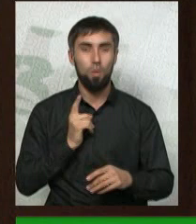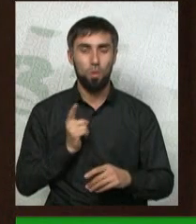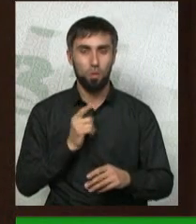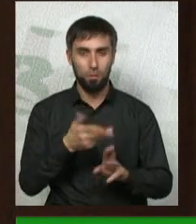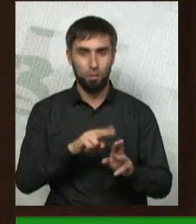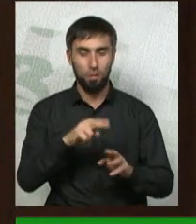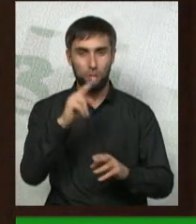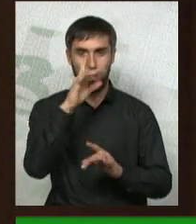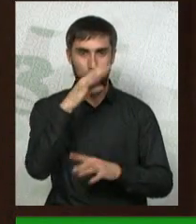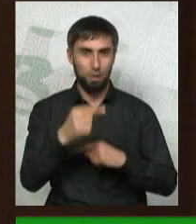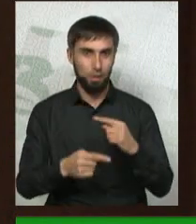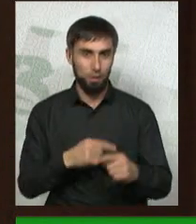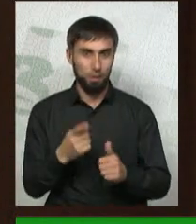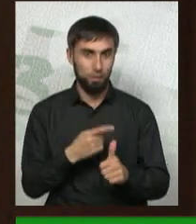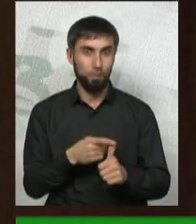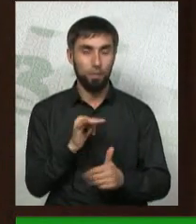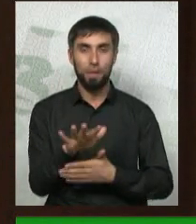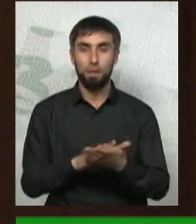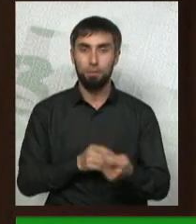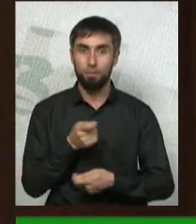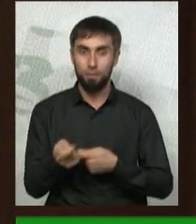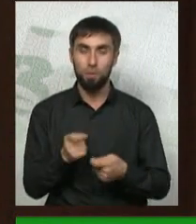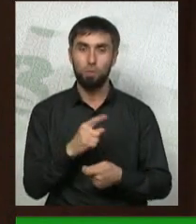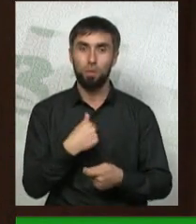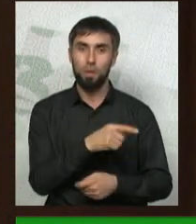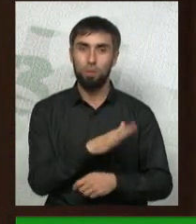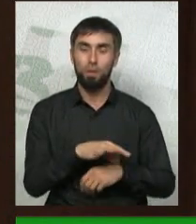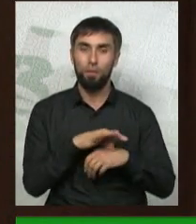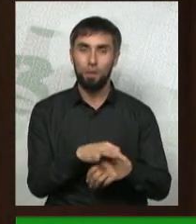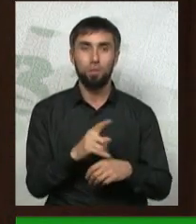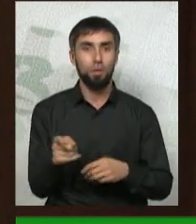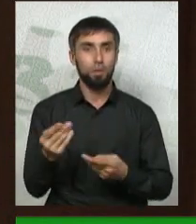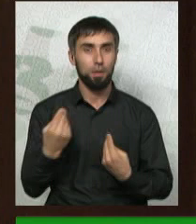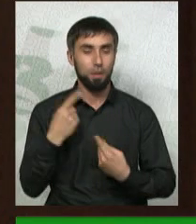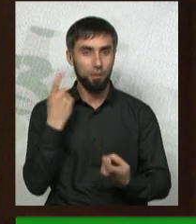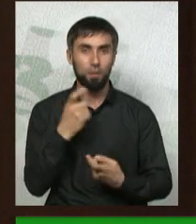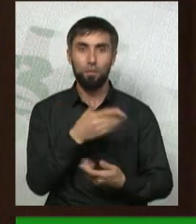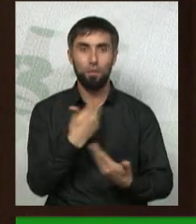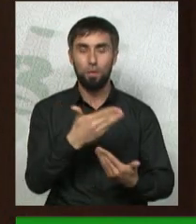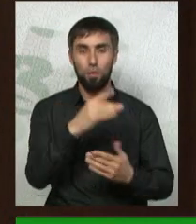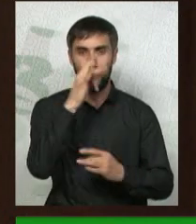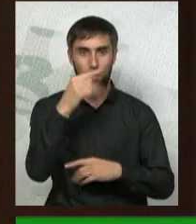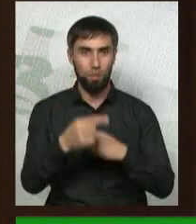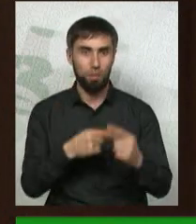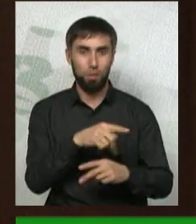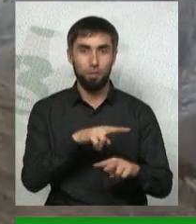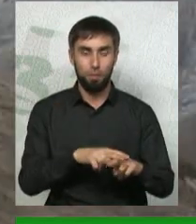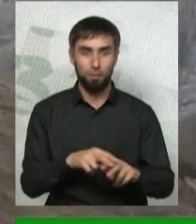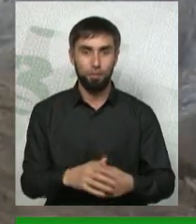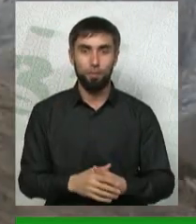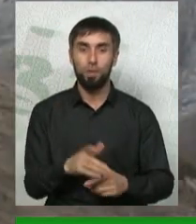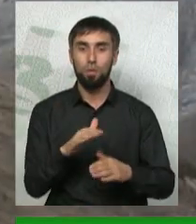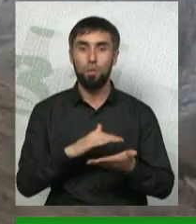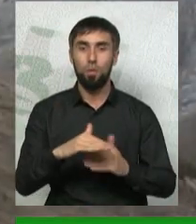Управление культурного наследия, с заявлением о выдаче информации о наличии и отсутствии объектов культурного наследия на данных территориях. В